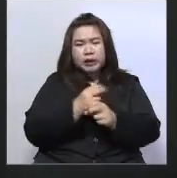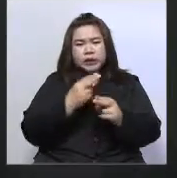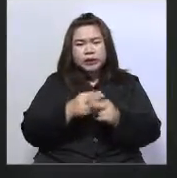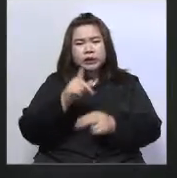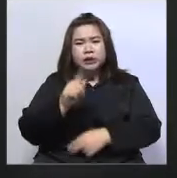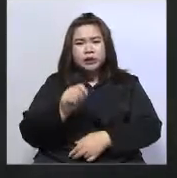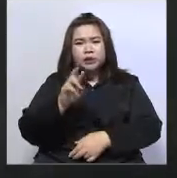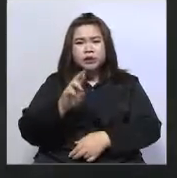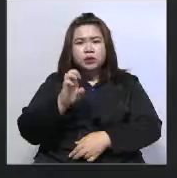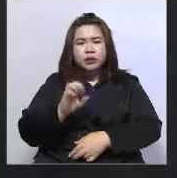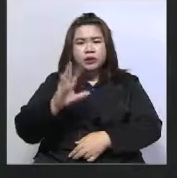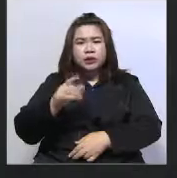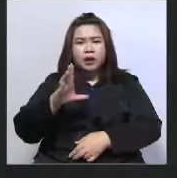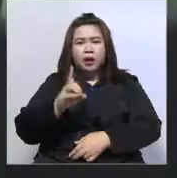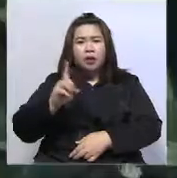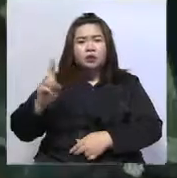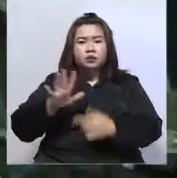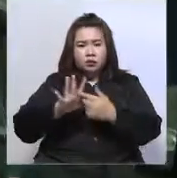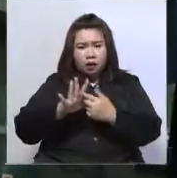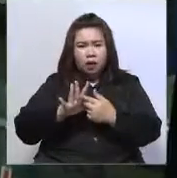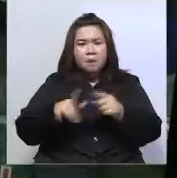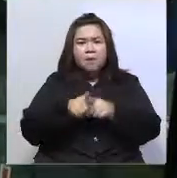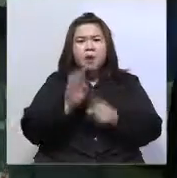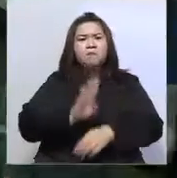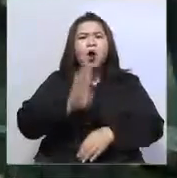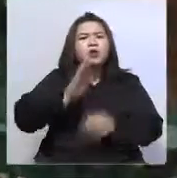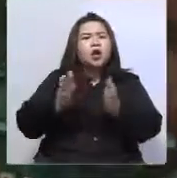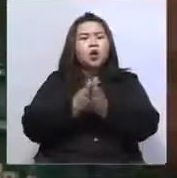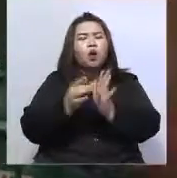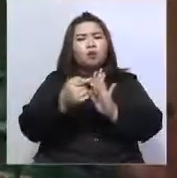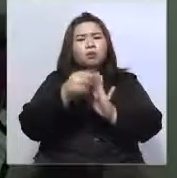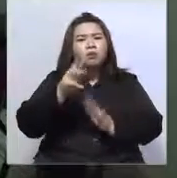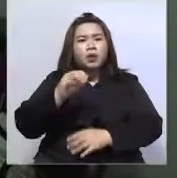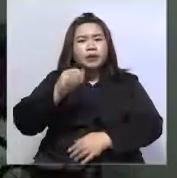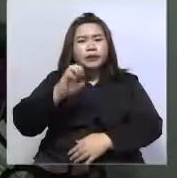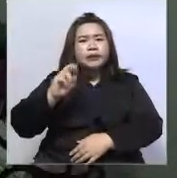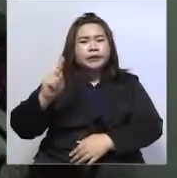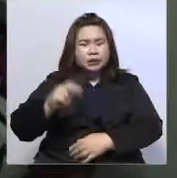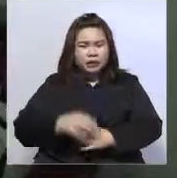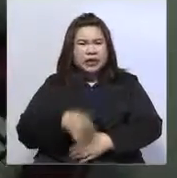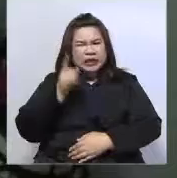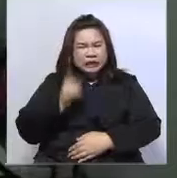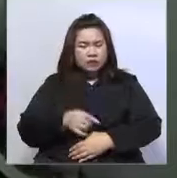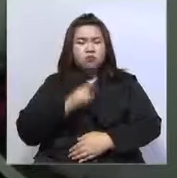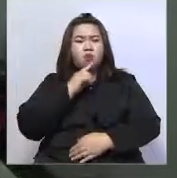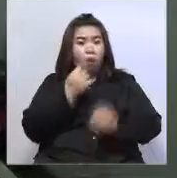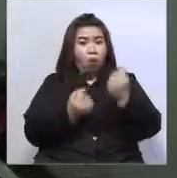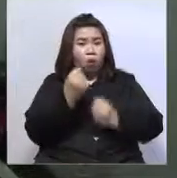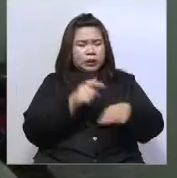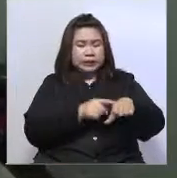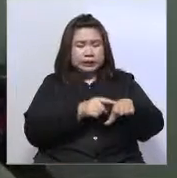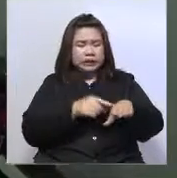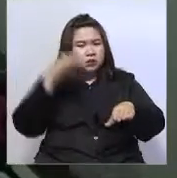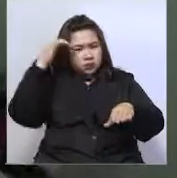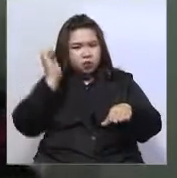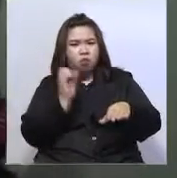ซึ่งก็อยู่ในเครือของเมจิกสกินอีกด้วยค่ะ ซึ่งรถที่พบนะครับเหมือนว่าทางตำรวจแ